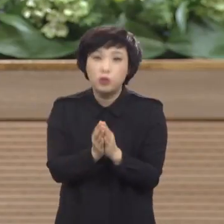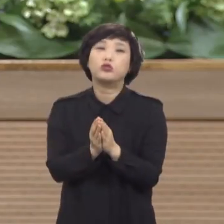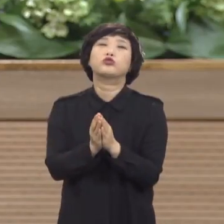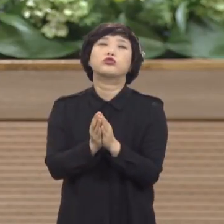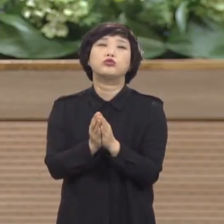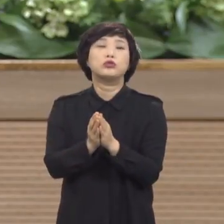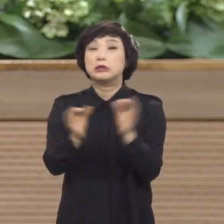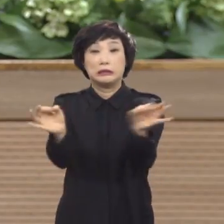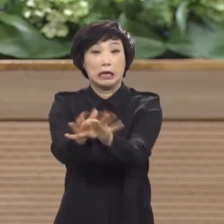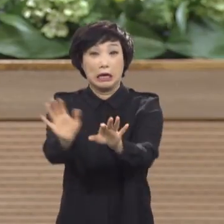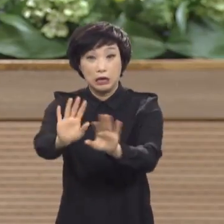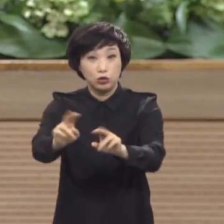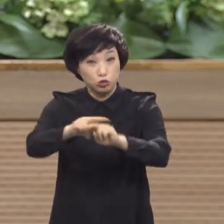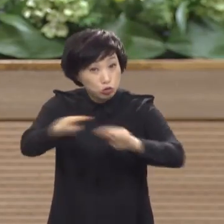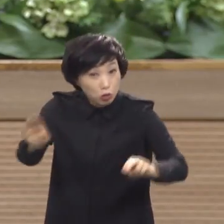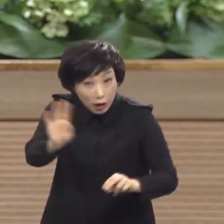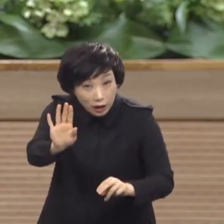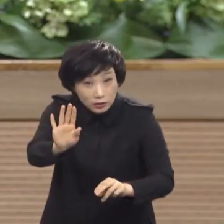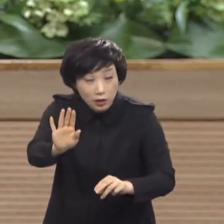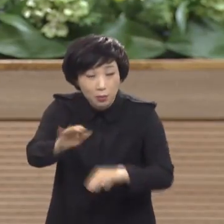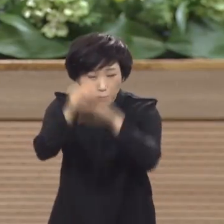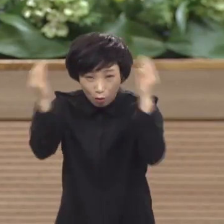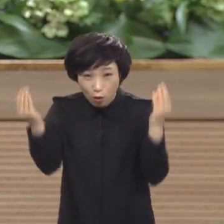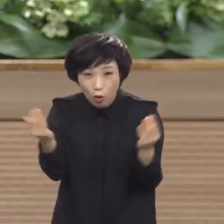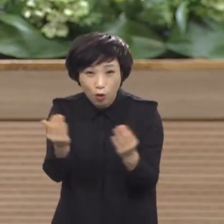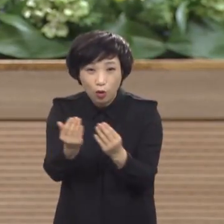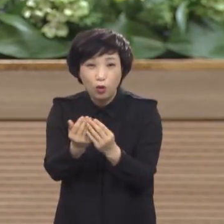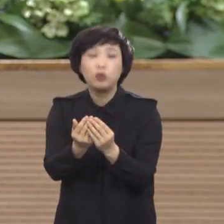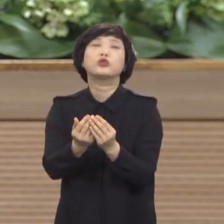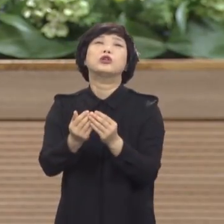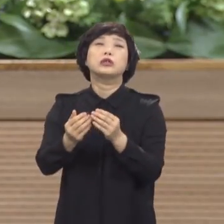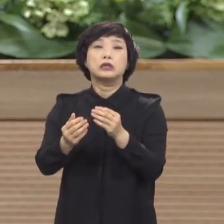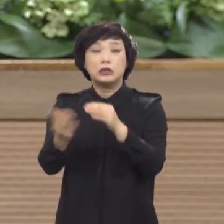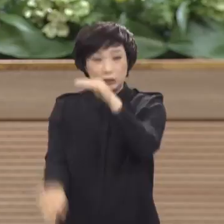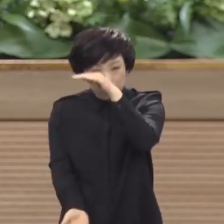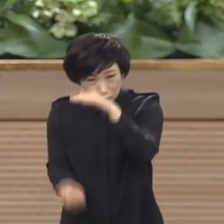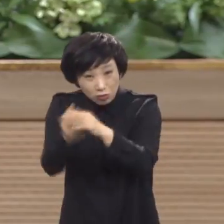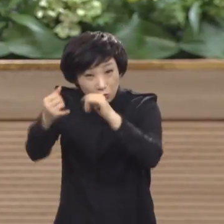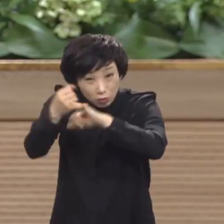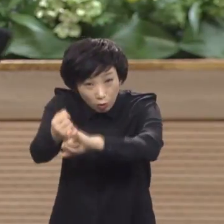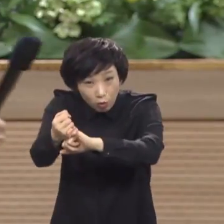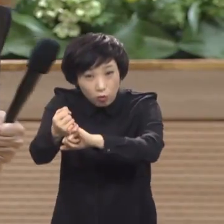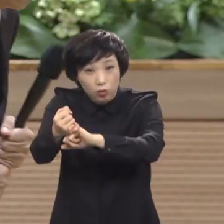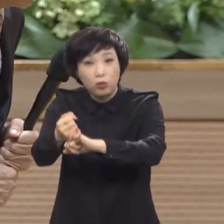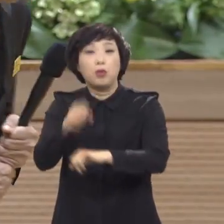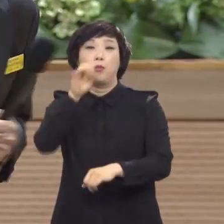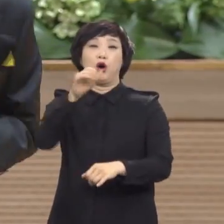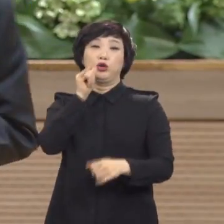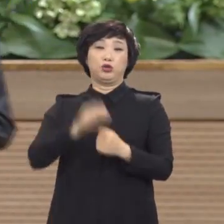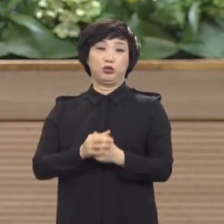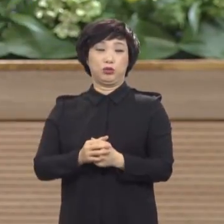1.1획도 없어지지 아니하고 다 이루고야 말리라.